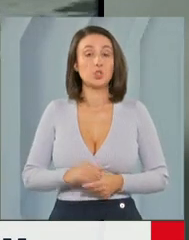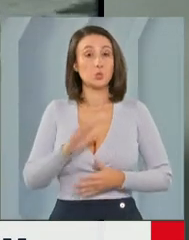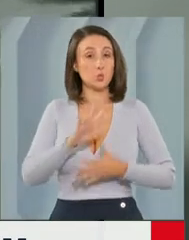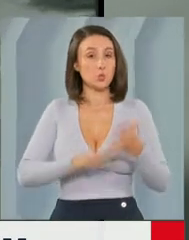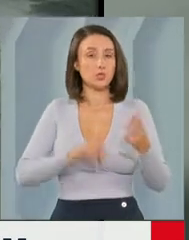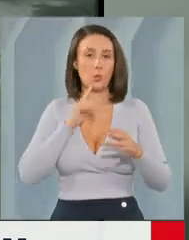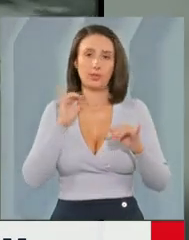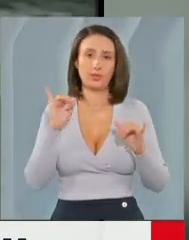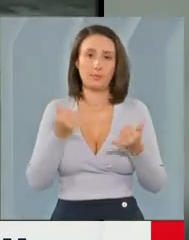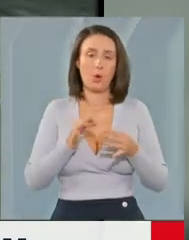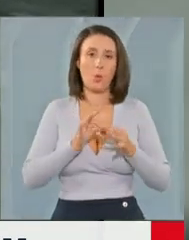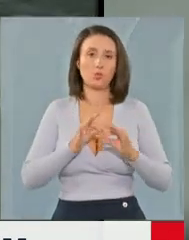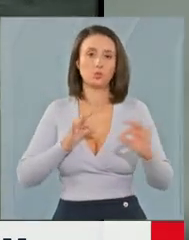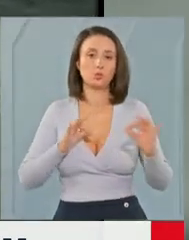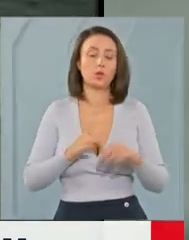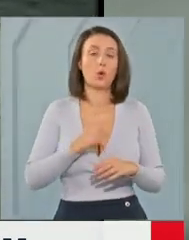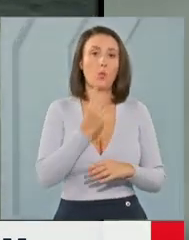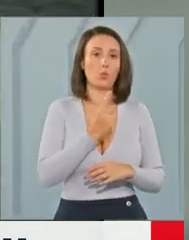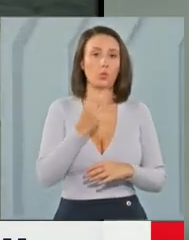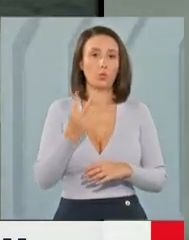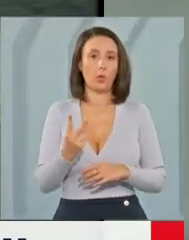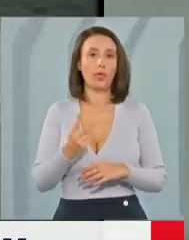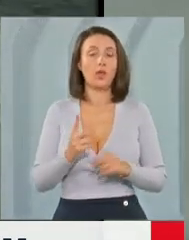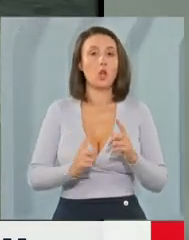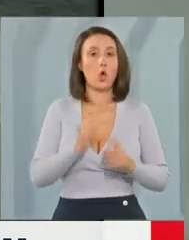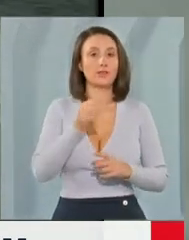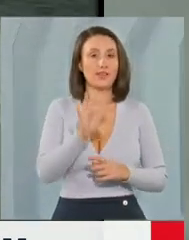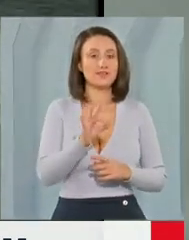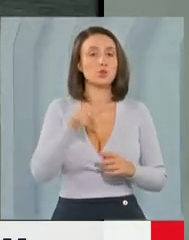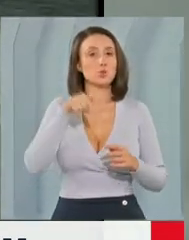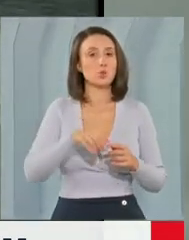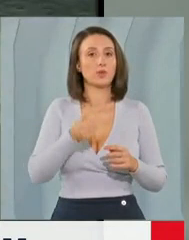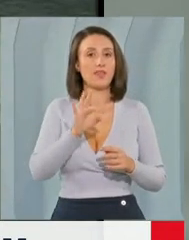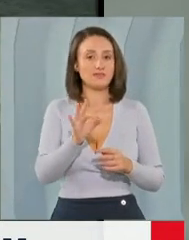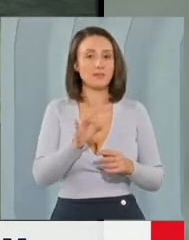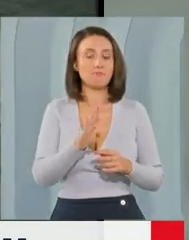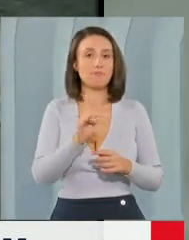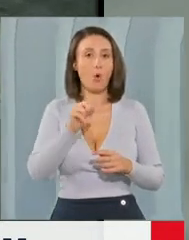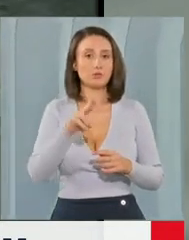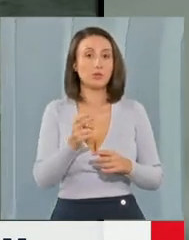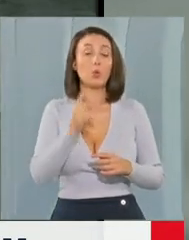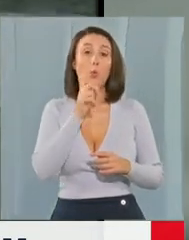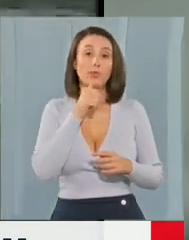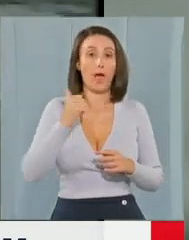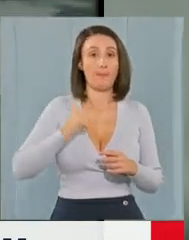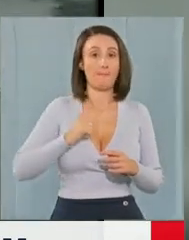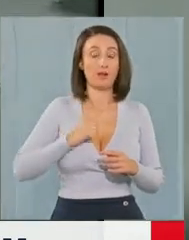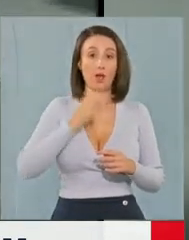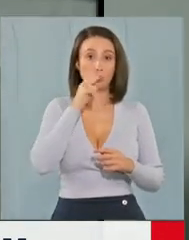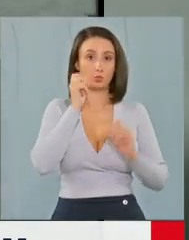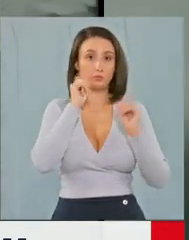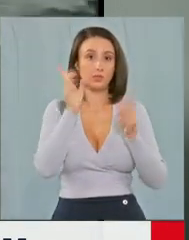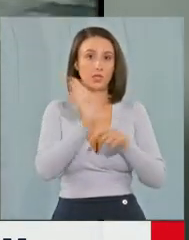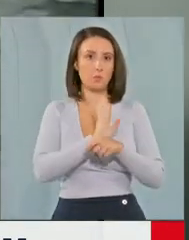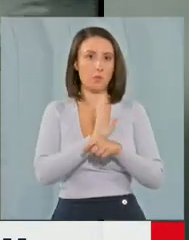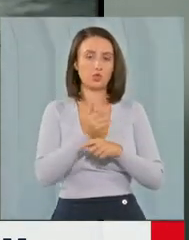Scurgerile s-au produs la conductele Nord Stream 1 și 2 în zona de nord-est și sud-est a insulei Bornholm, unde armata daneză a surprins imagini